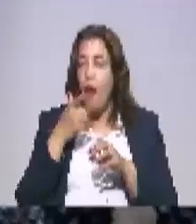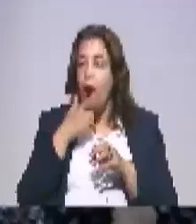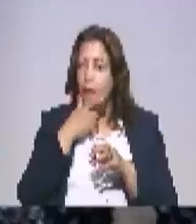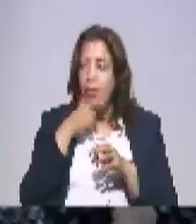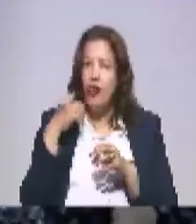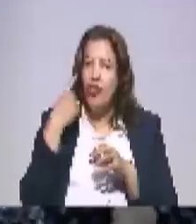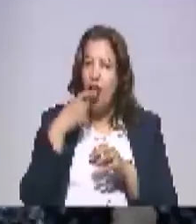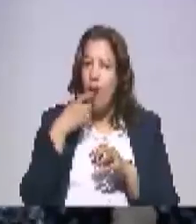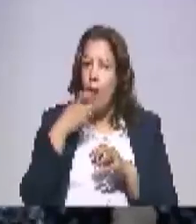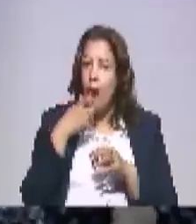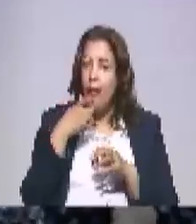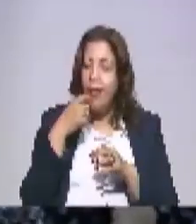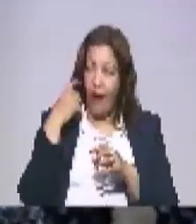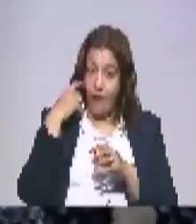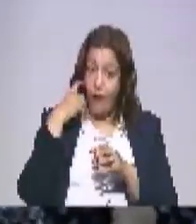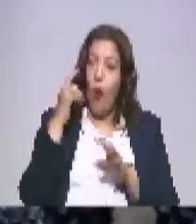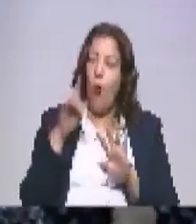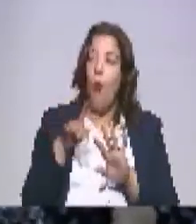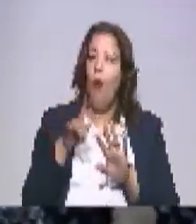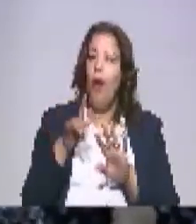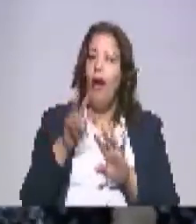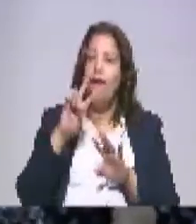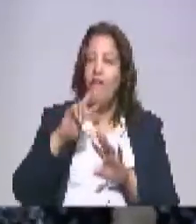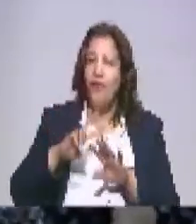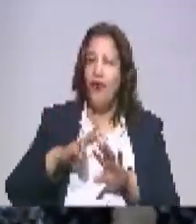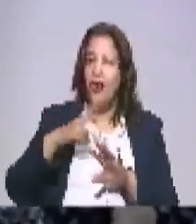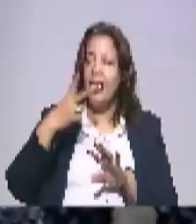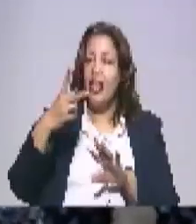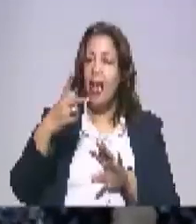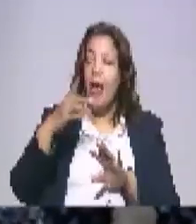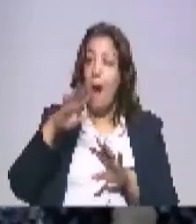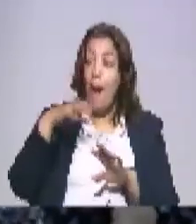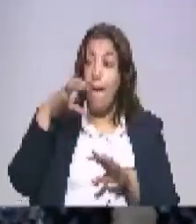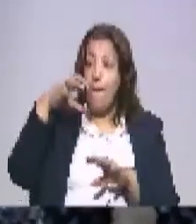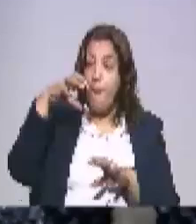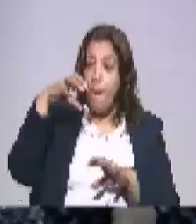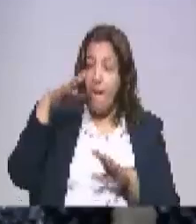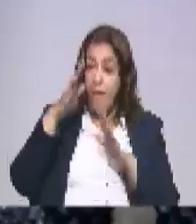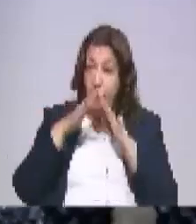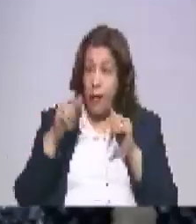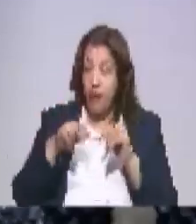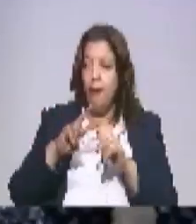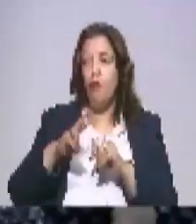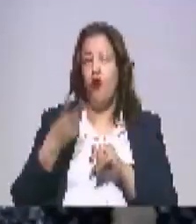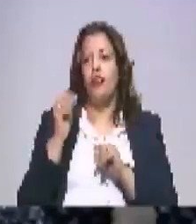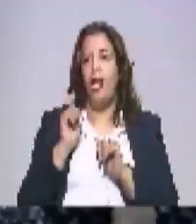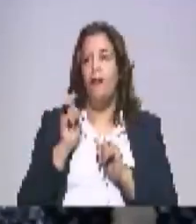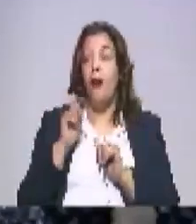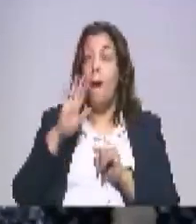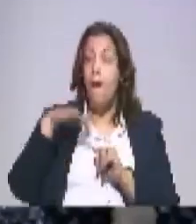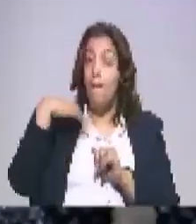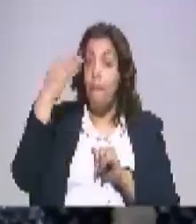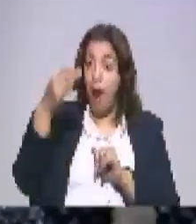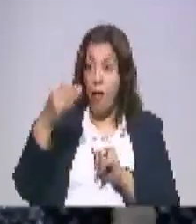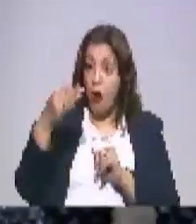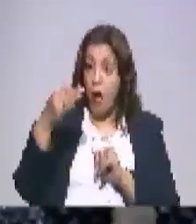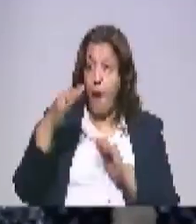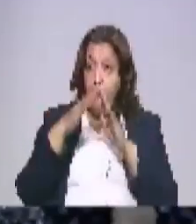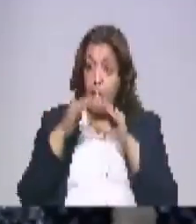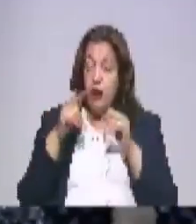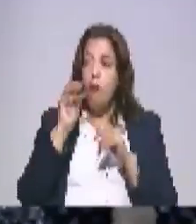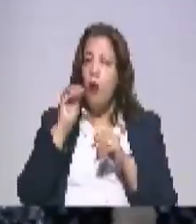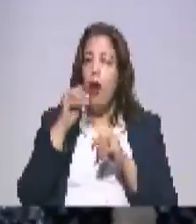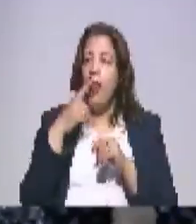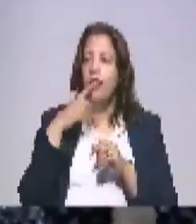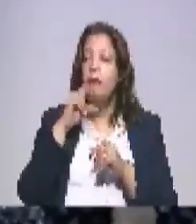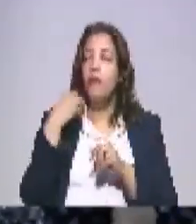دي في بعض البلدان العربية بتتسمى الزهرة، زي ما شايفكم بيقول لي من شوية إن هي بتتسمى الزهرة في بعض